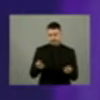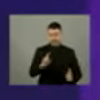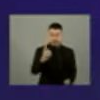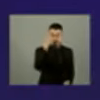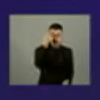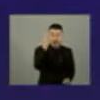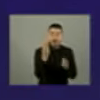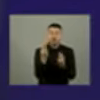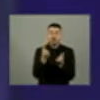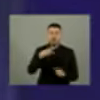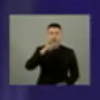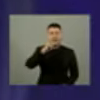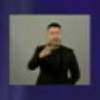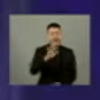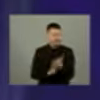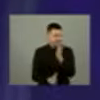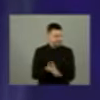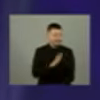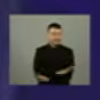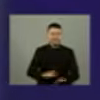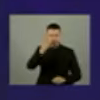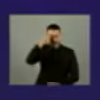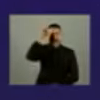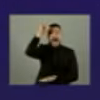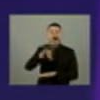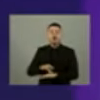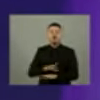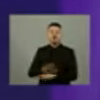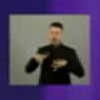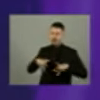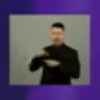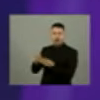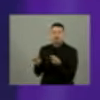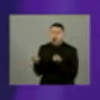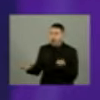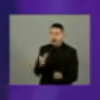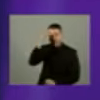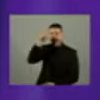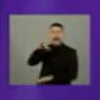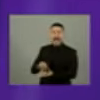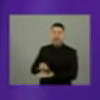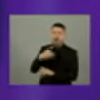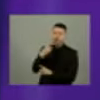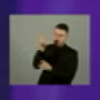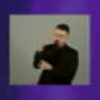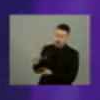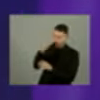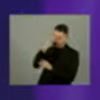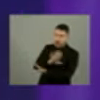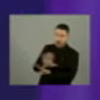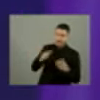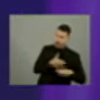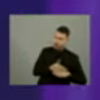του. Αυτό το παράδοξο που συμβαίνει απόψε είναι ότι εγκαλείται, συγγνώμη κυρία Κλήτου, εγκαλείται ένας